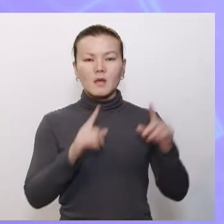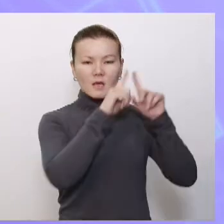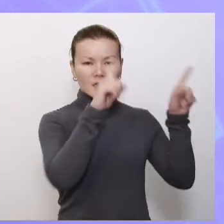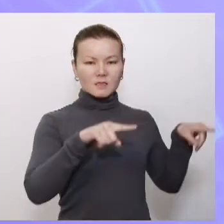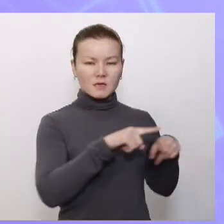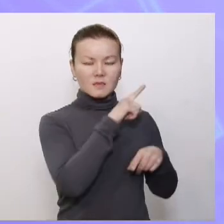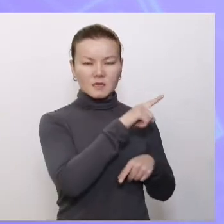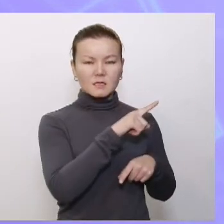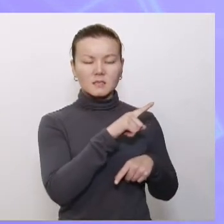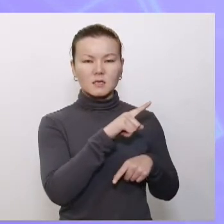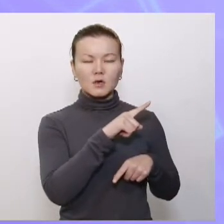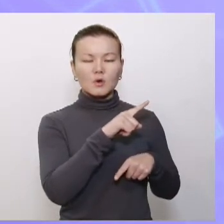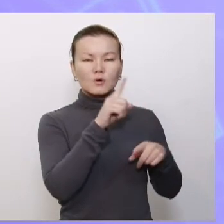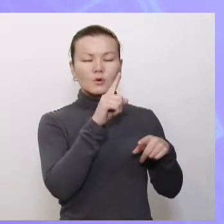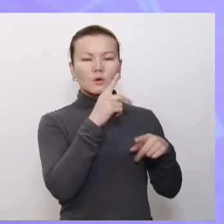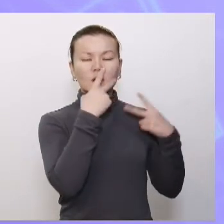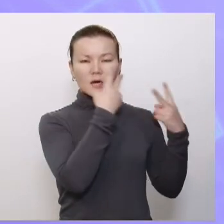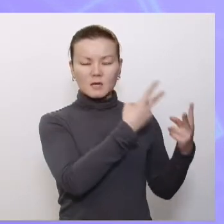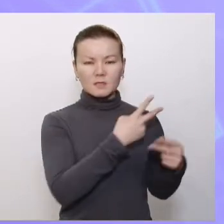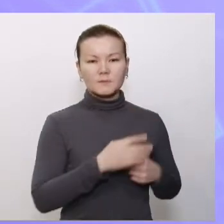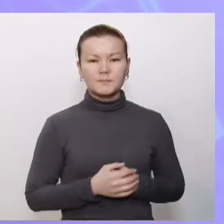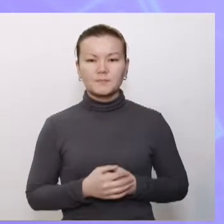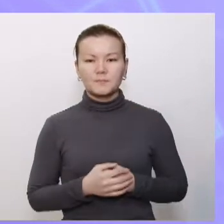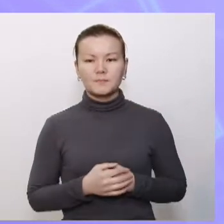Экрандагы сүрөттү карагыла.